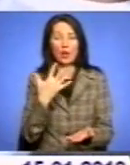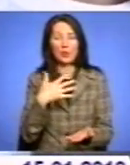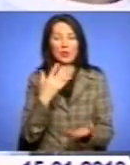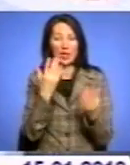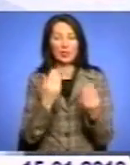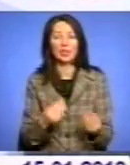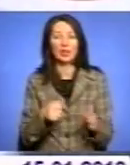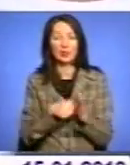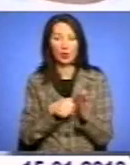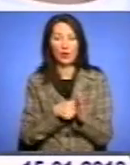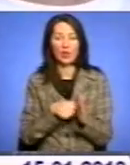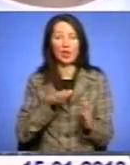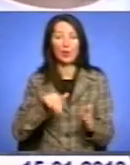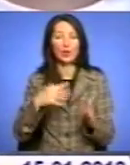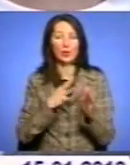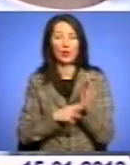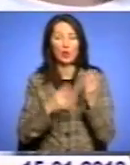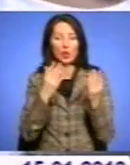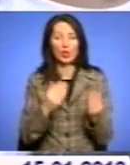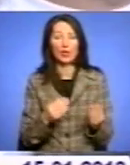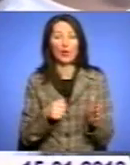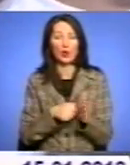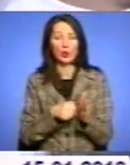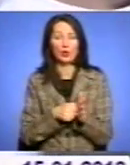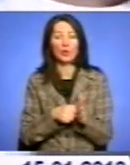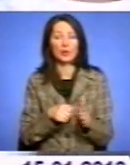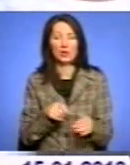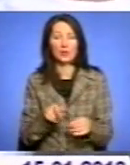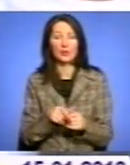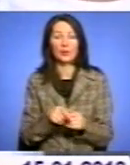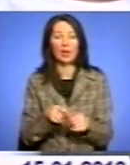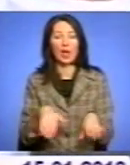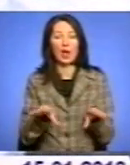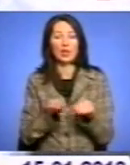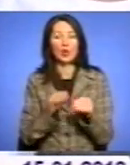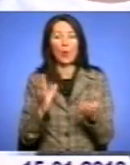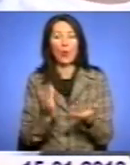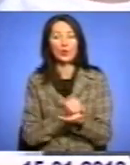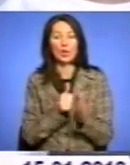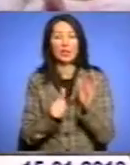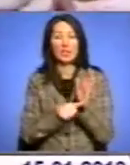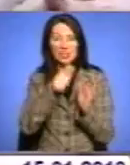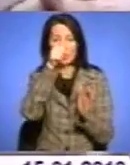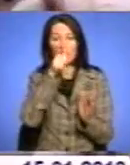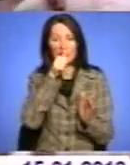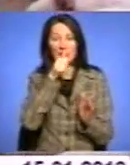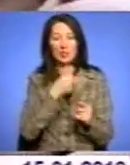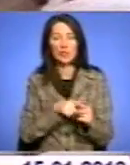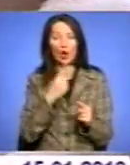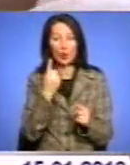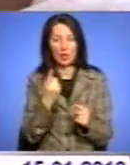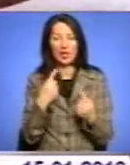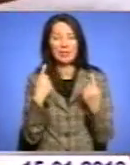дорощуванні, і 90 днів вони відгодовуються на відгодівлі. Разом це виходить 6 місяців. Це одна з